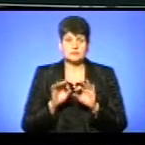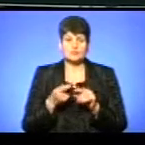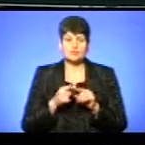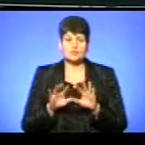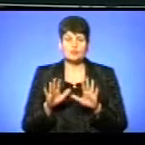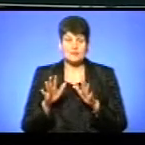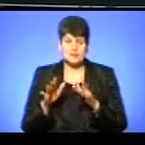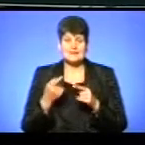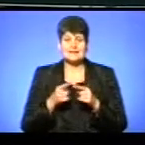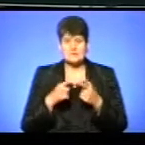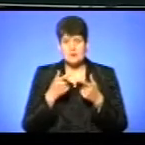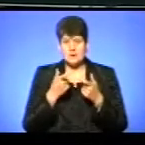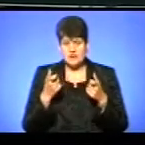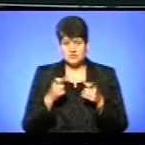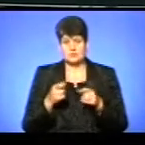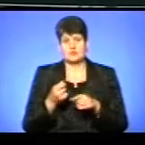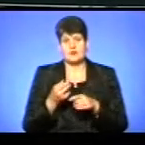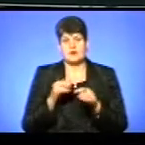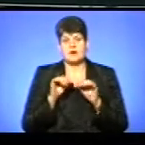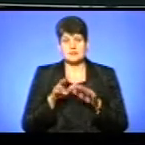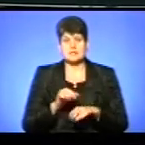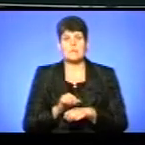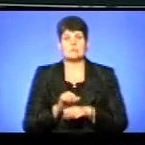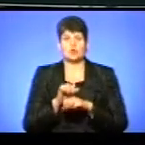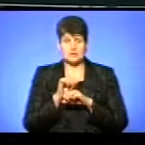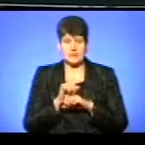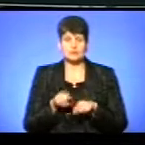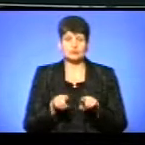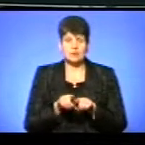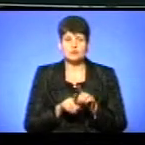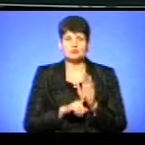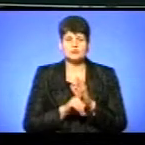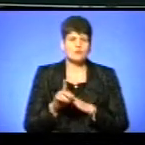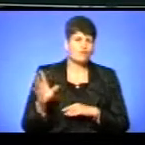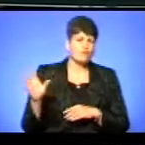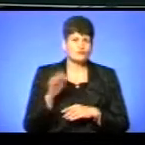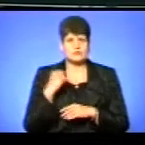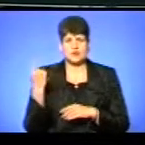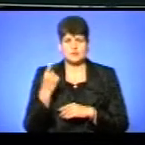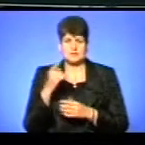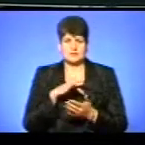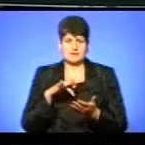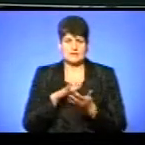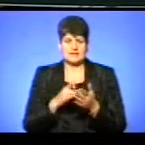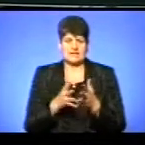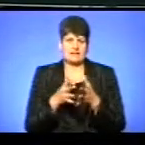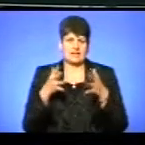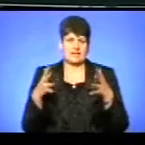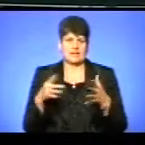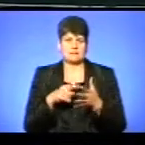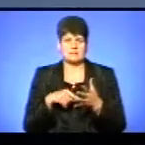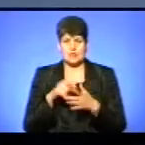Такий попереджувальний етап всеукраїнської акції протесту одночасно стартував у всіх обласних центрах та великих містах